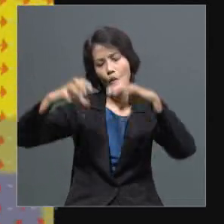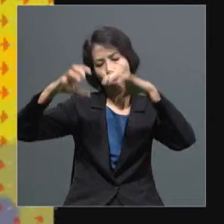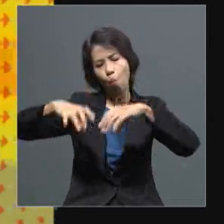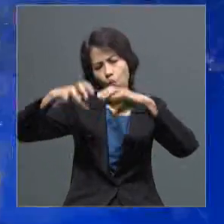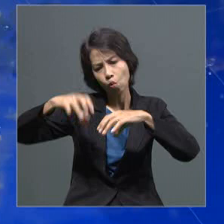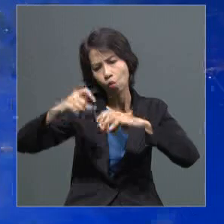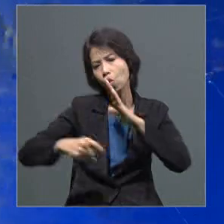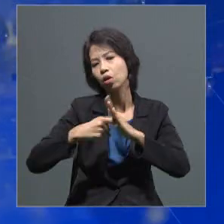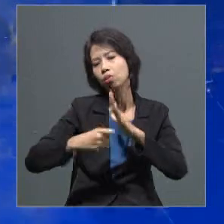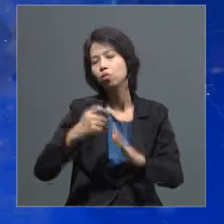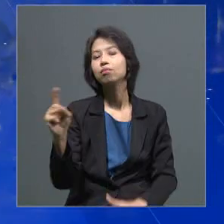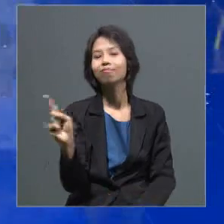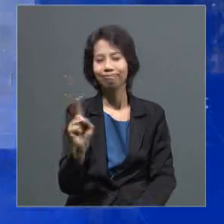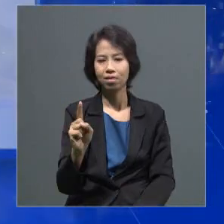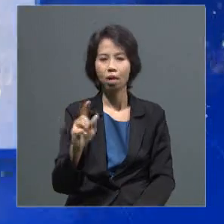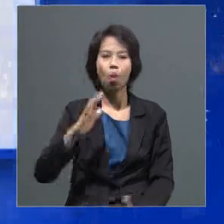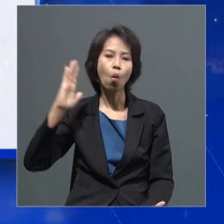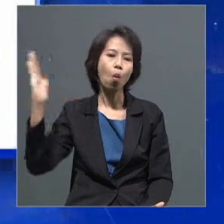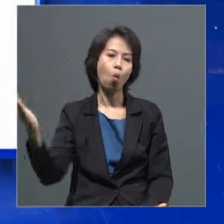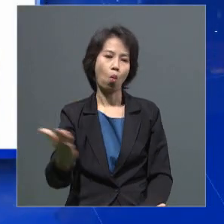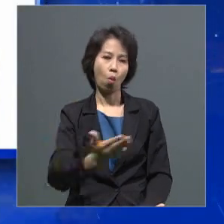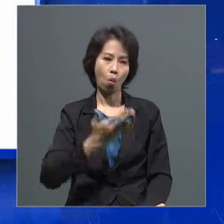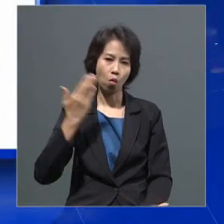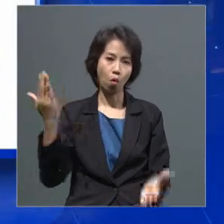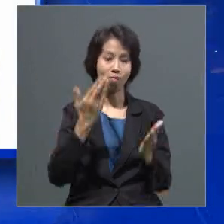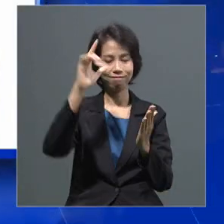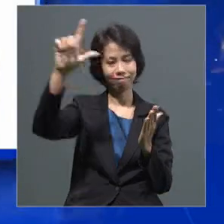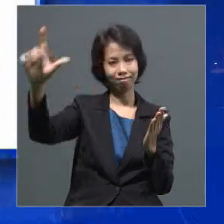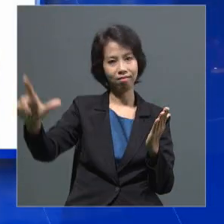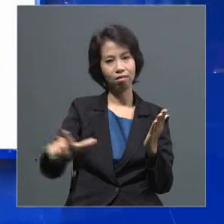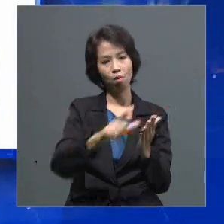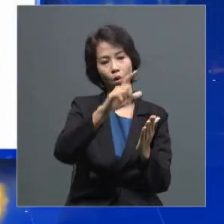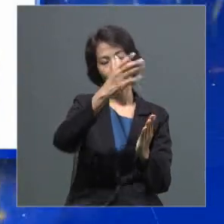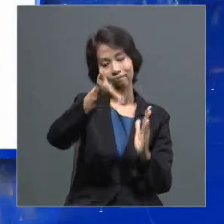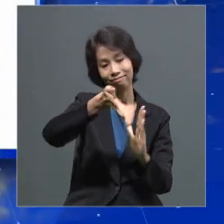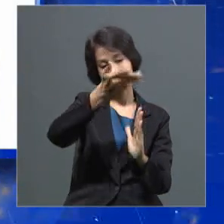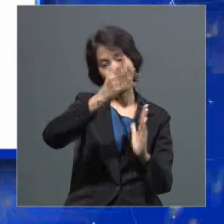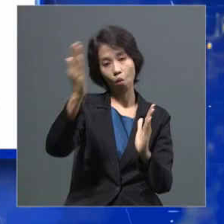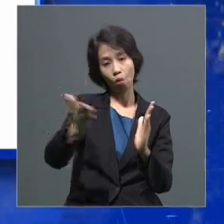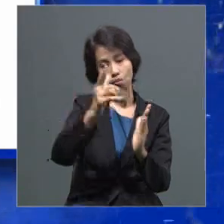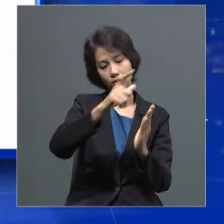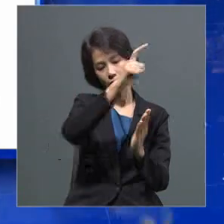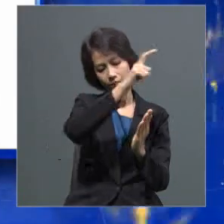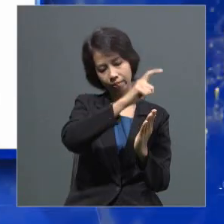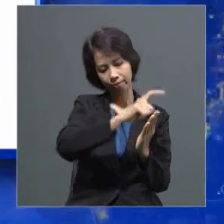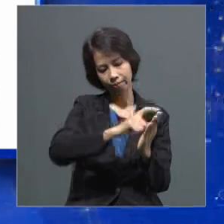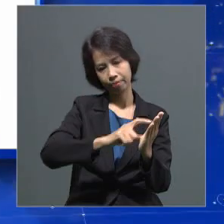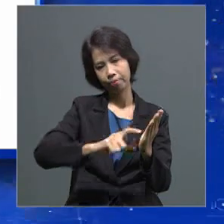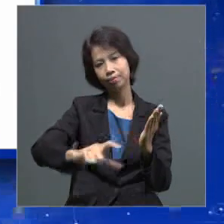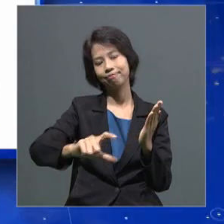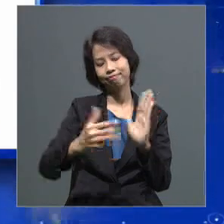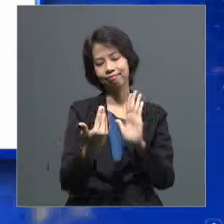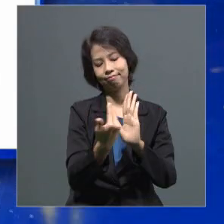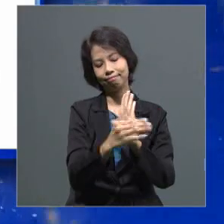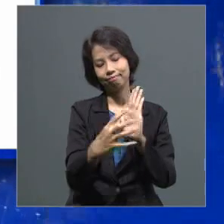ในรอบนี้ก็คือร่องมรสุมจะเลื่อนลงมาพาดผ่านภาคเหนือตอนล่างภาคกลางตอนบนและภาคตะวันออกเฉียง